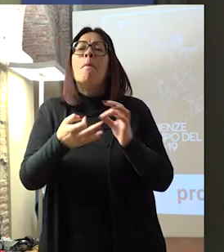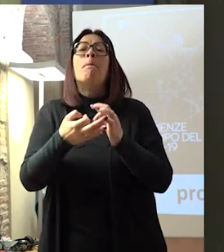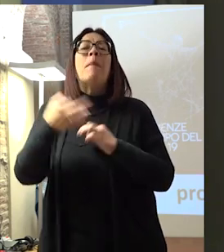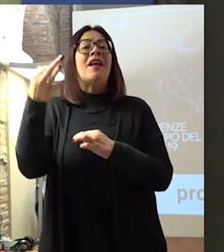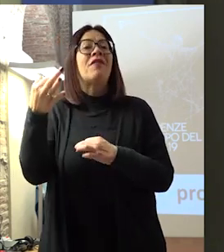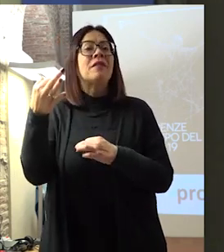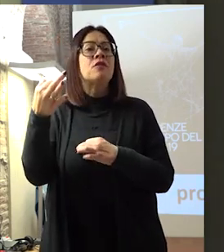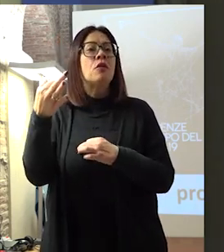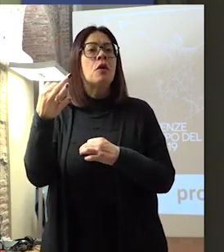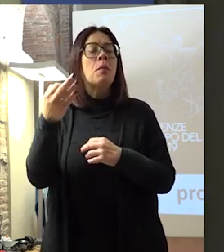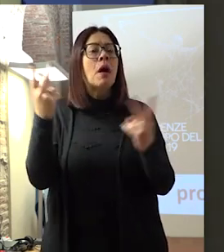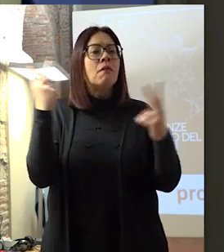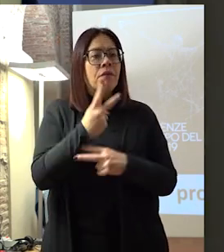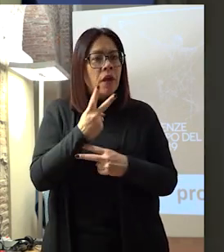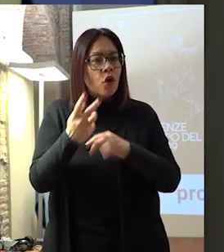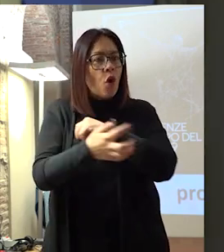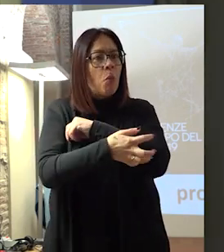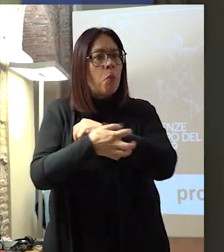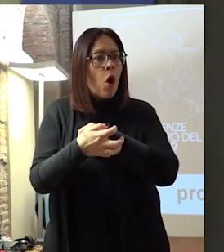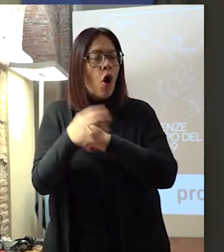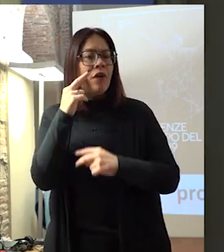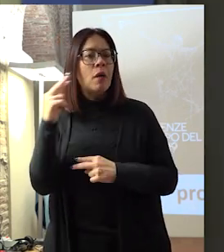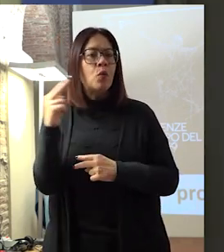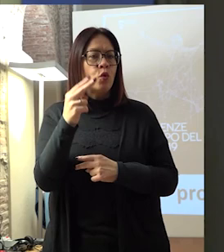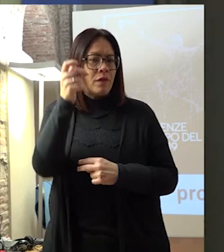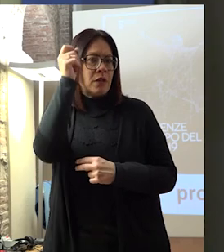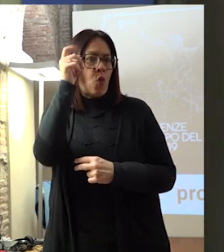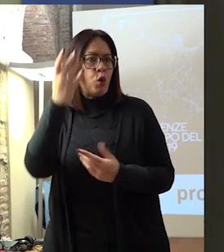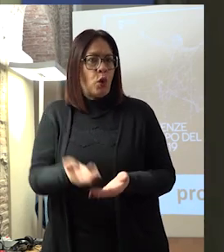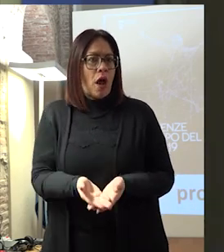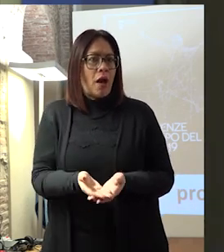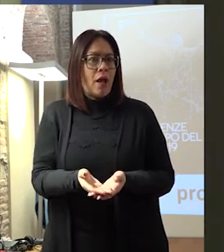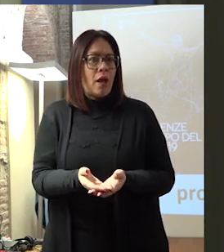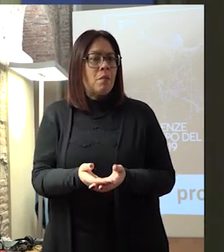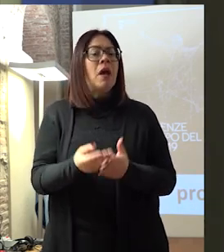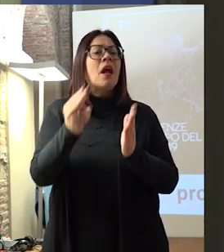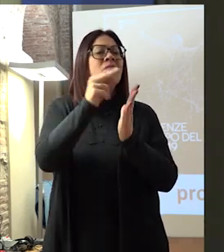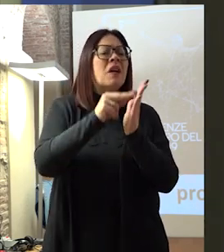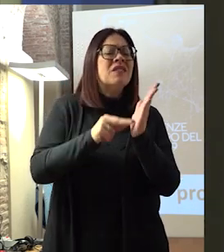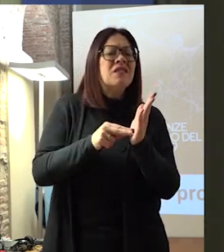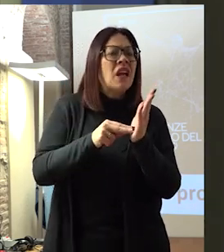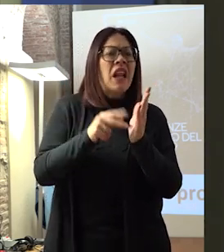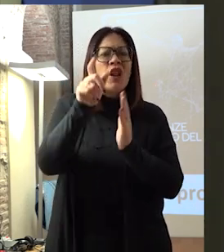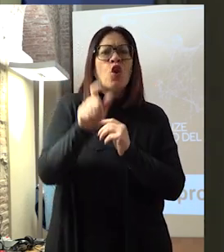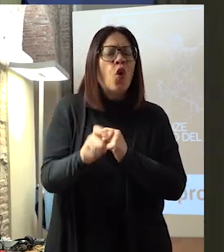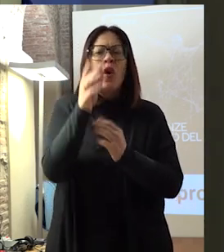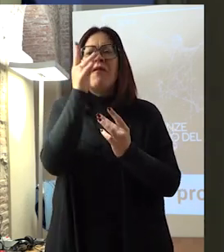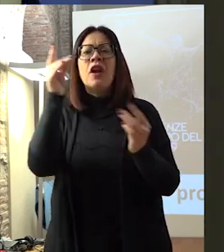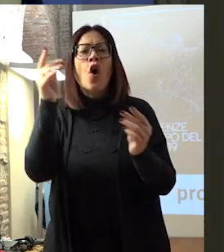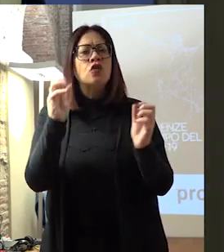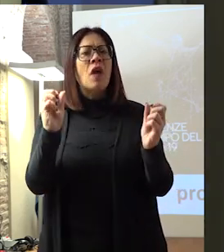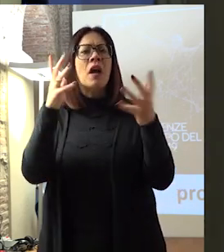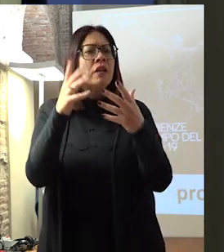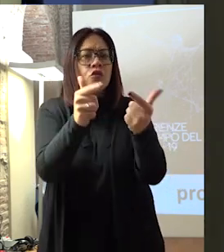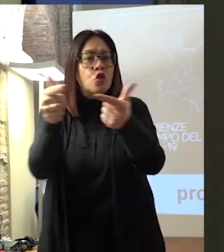stata povera dal punto di vista culturale. Non ha lasciato artisti, non ha lasciato filosofi, non ha